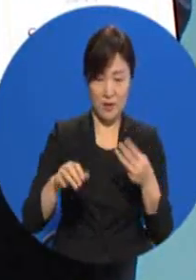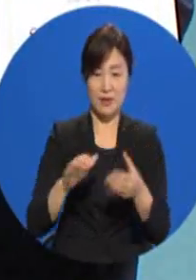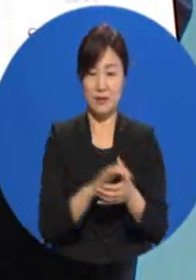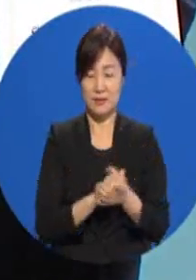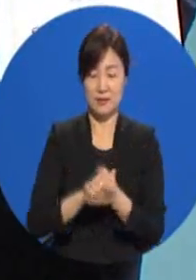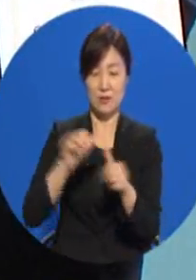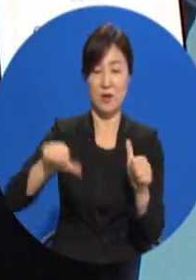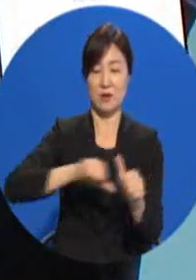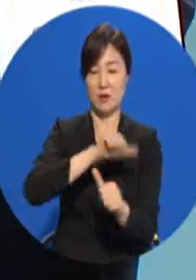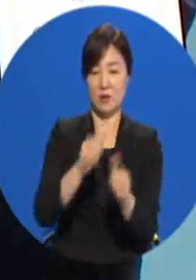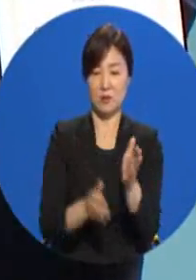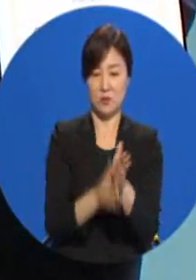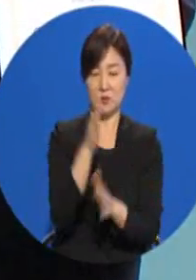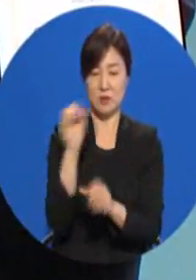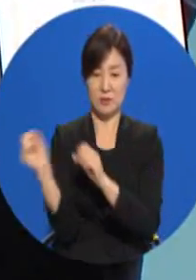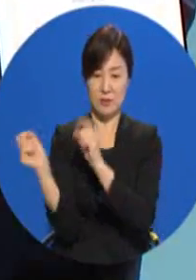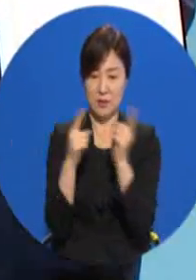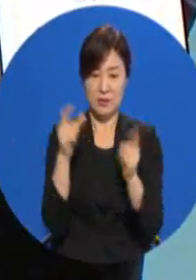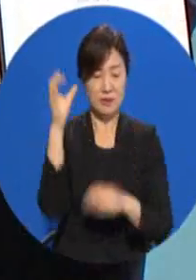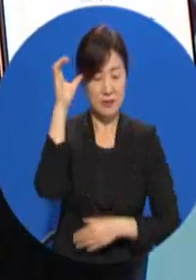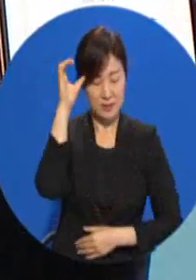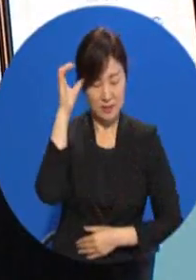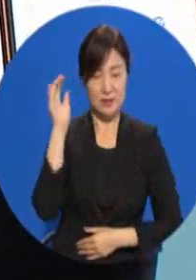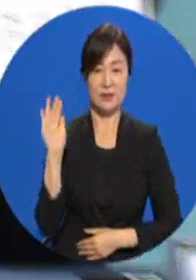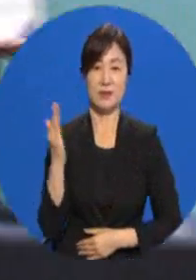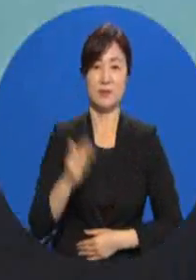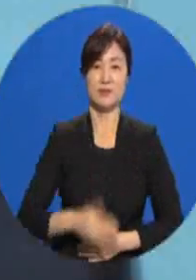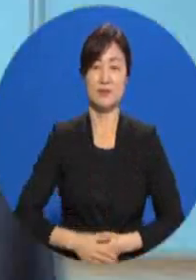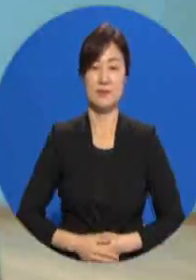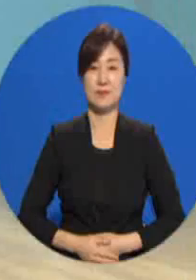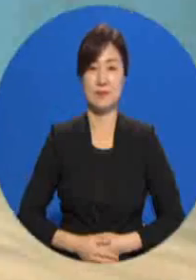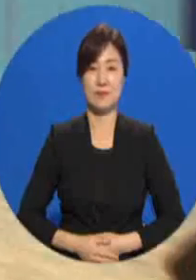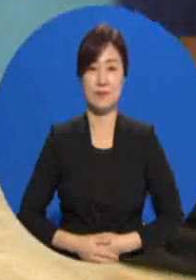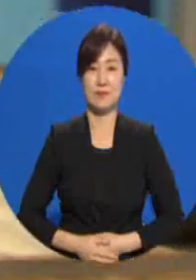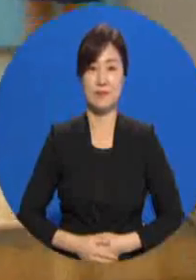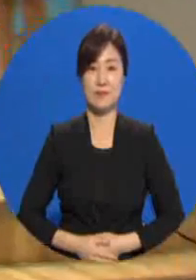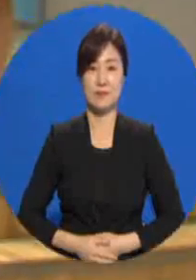도시로 거듭날 수 있을지 기대를 모으고 있습니다. MBC 뉴스 박성아입니다.